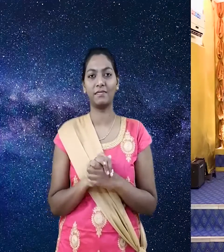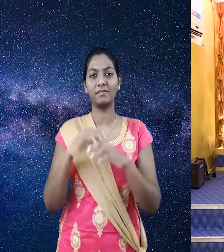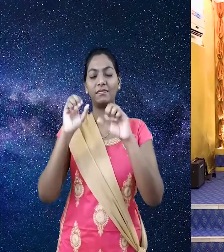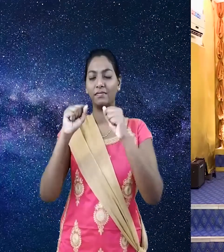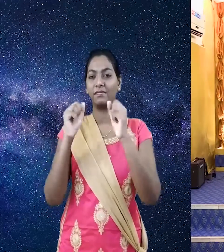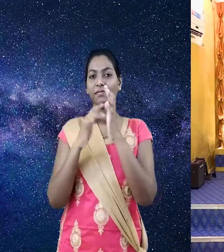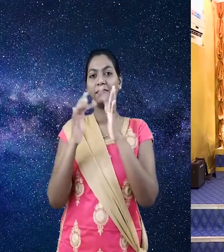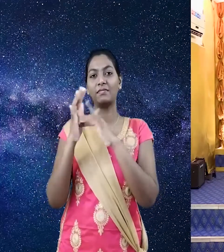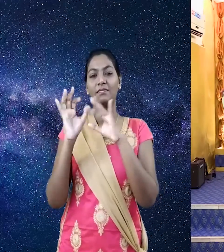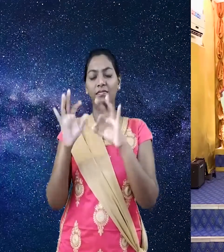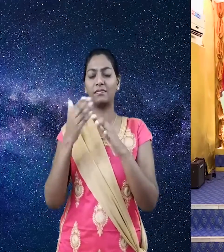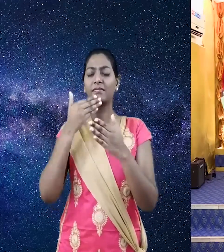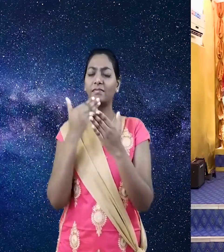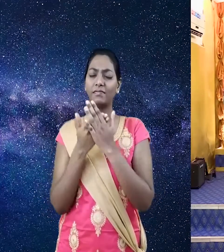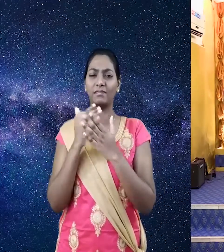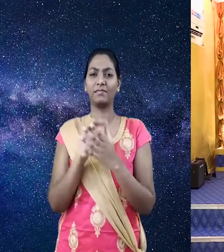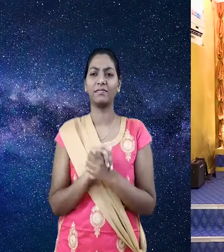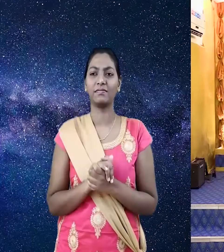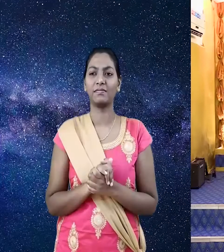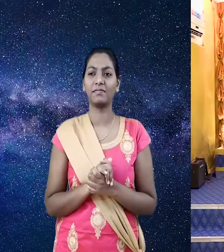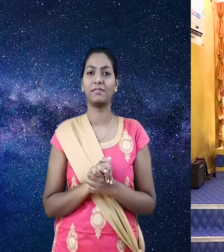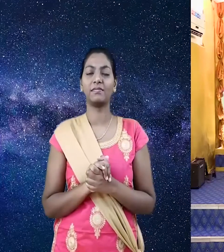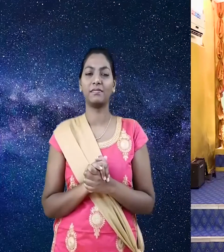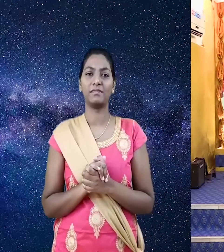हाँ यीशु तेरी स्तुति करते